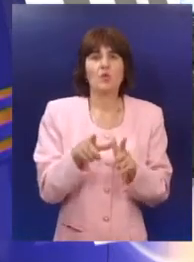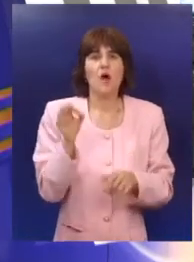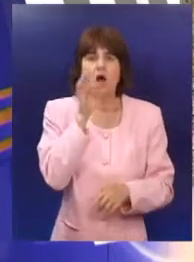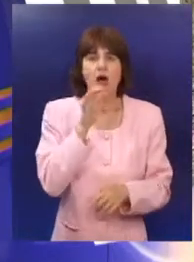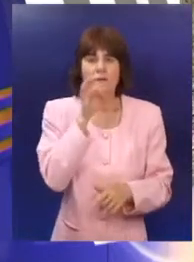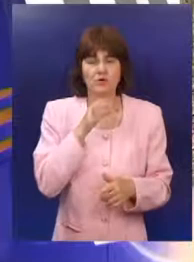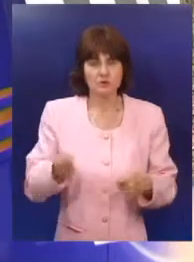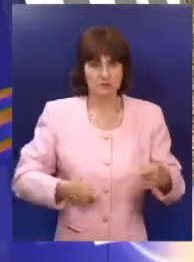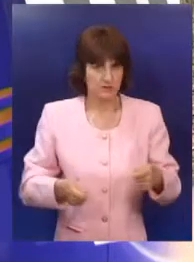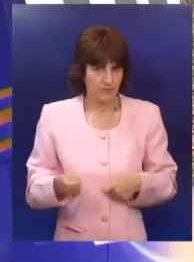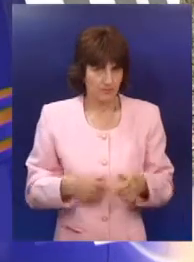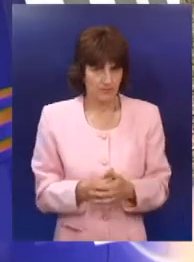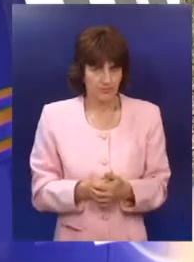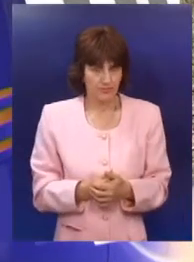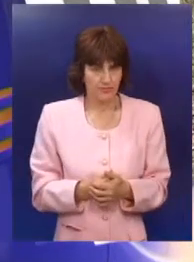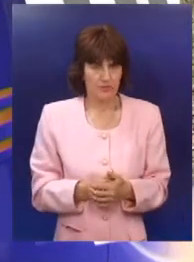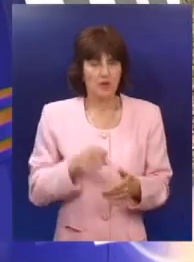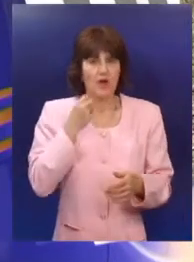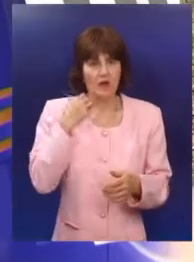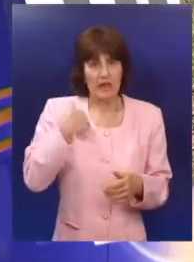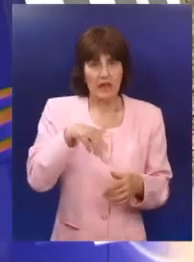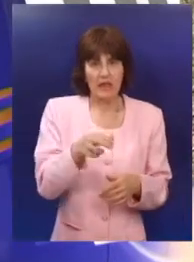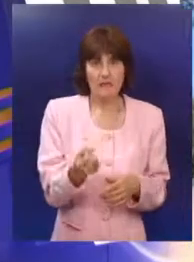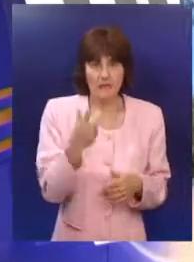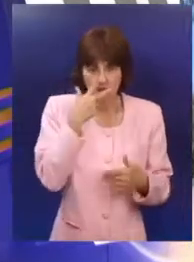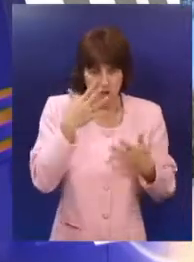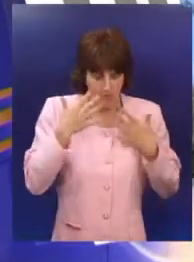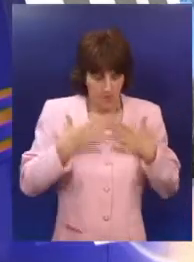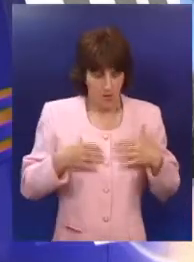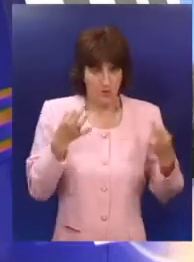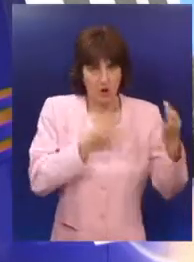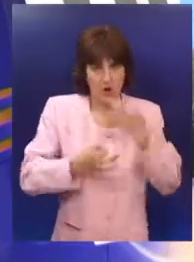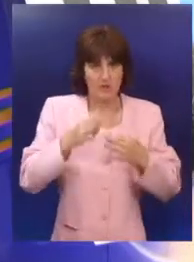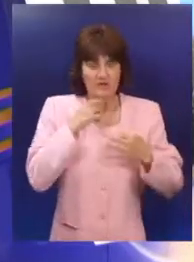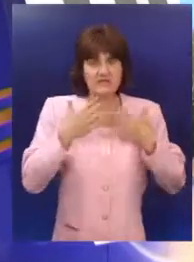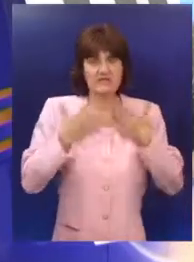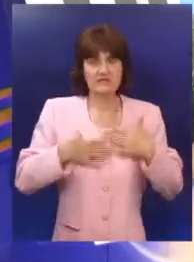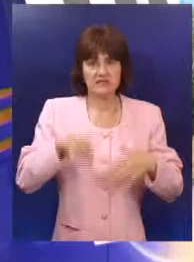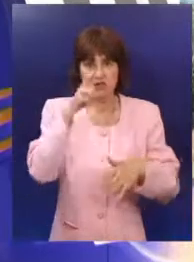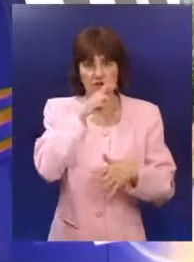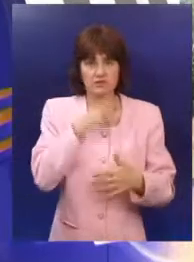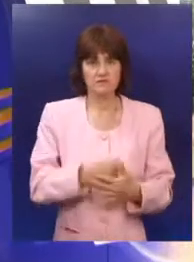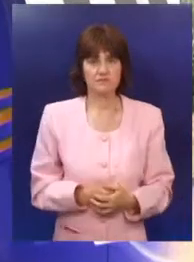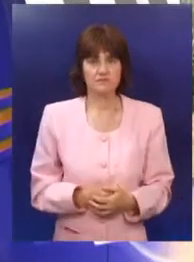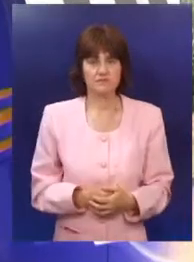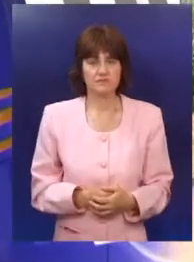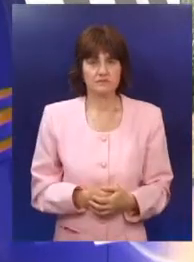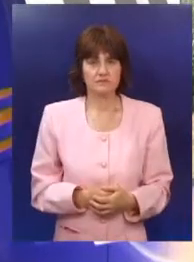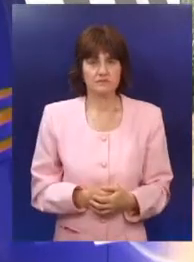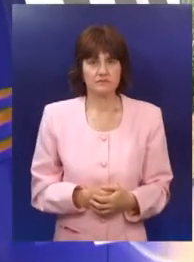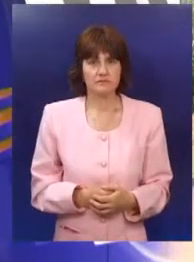kupiti u apoteci. Posle boravka u prirodi, neophodno je pregledati pre svega odeću, a zatim i celo telo.